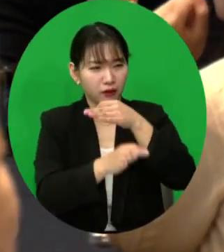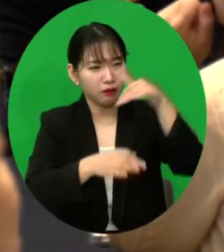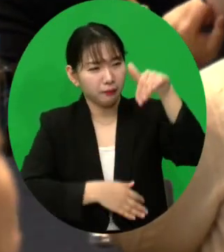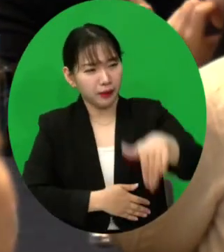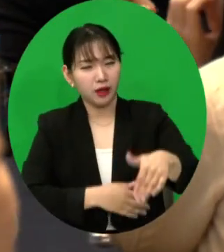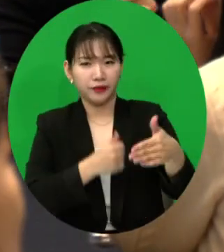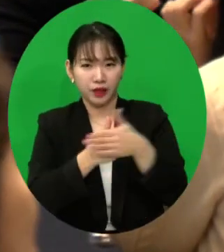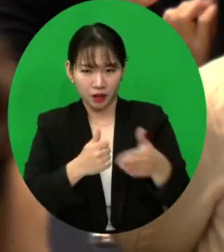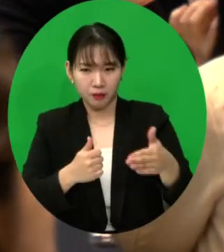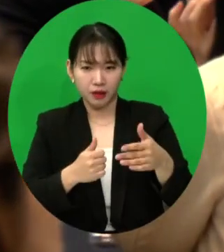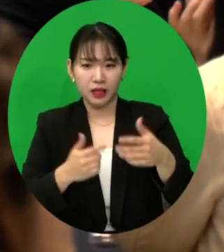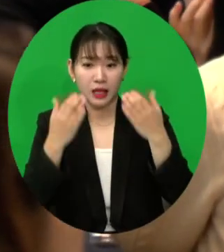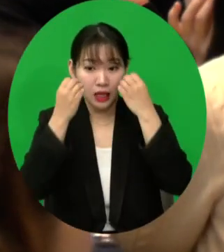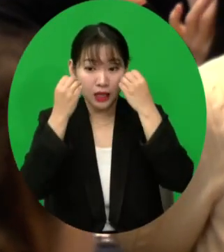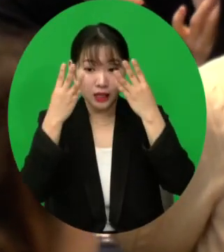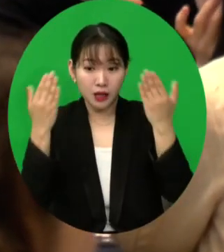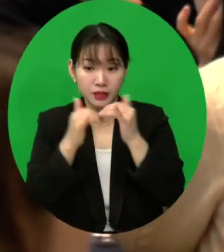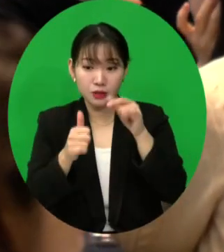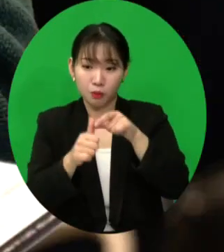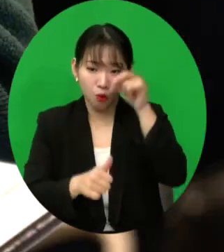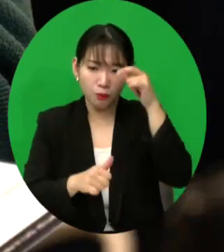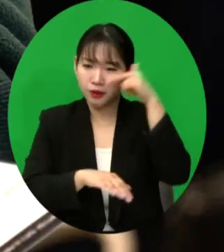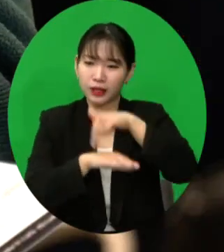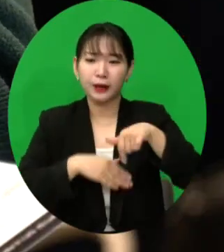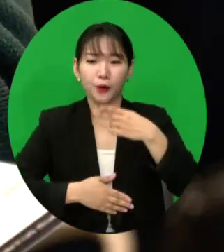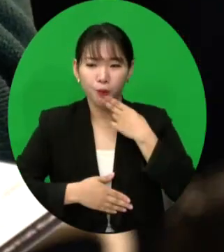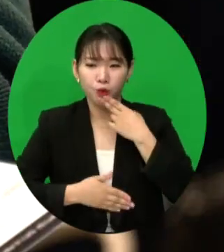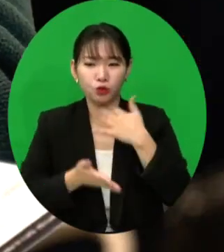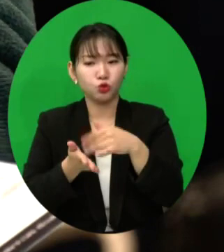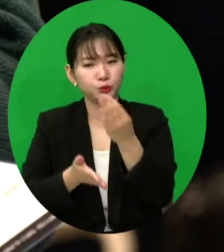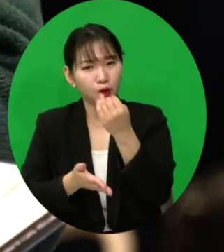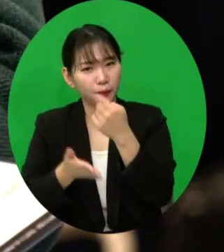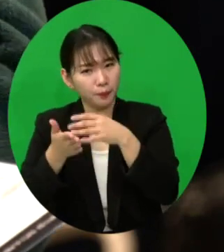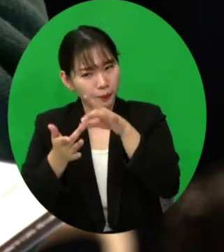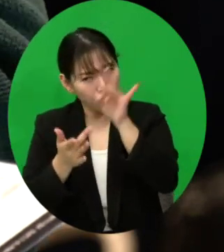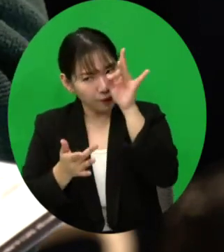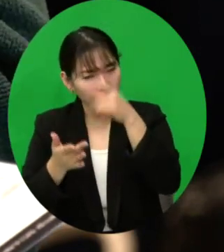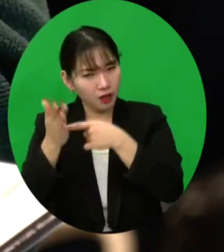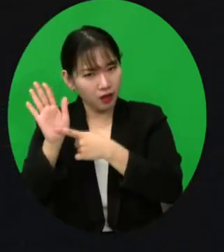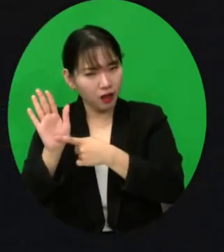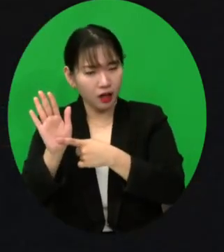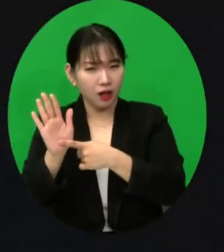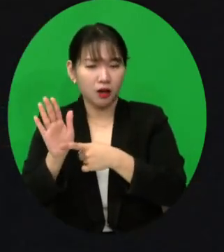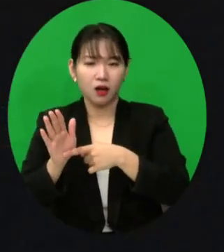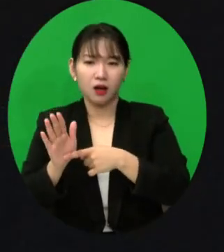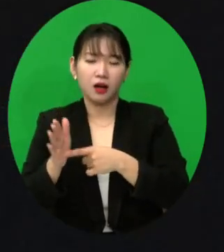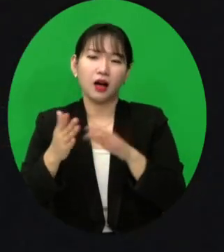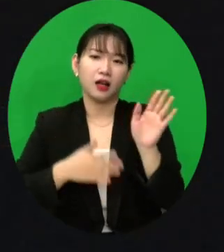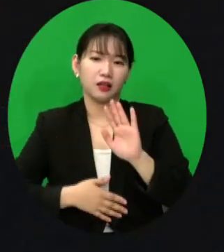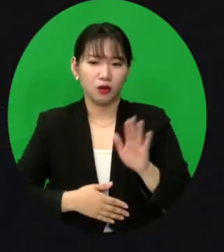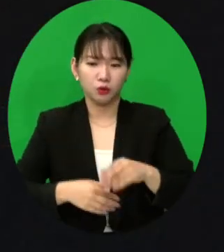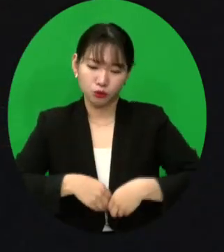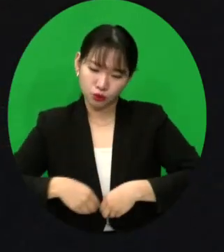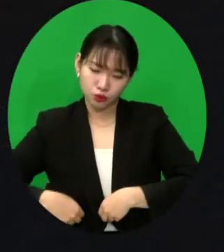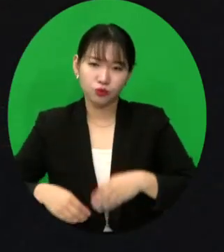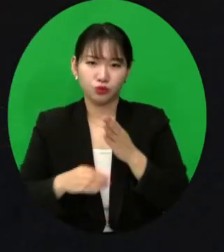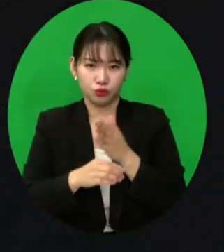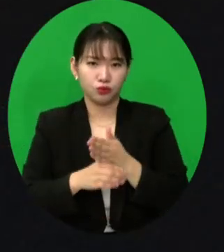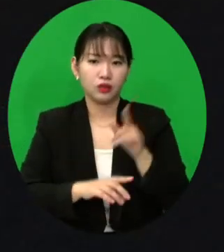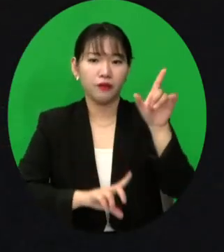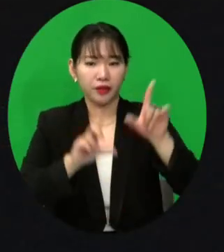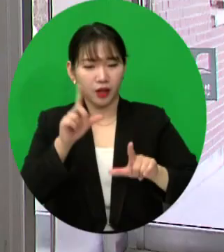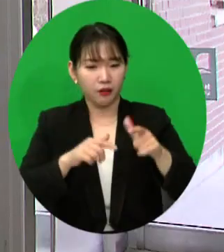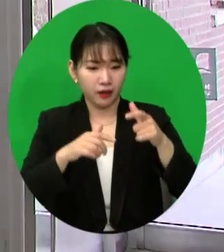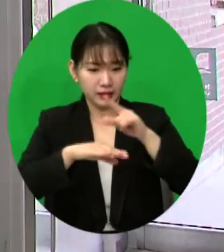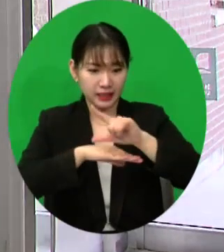때문에 계획이 없거나 규모를 정하지 못하는 등 신규 채용을 주저하고 있는 것으로 나타났습니다. 이런 상황은